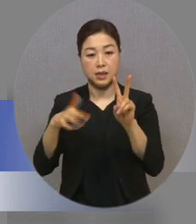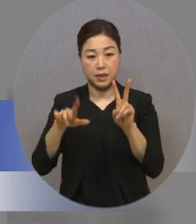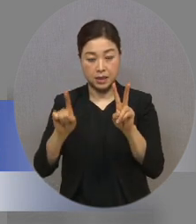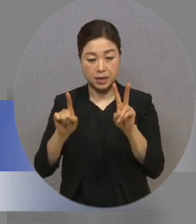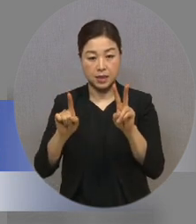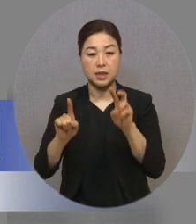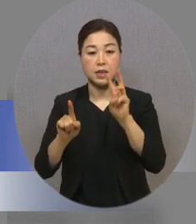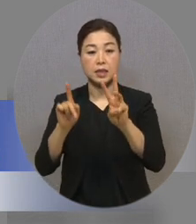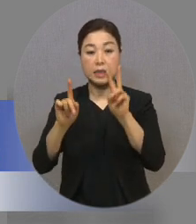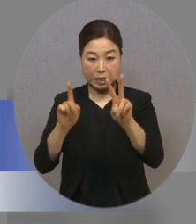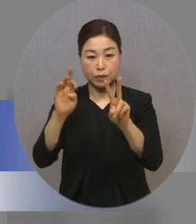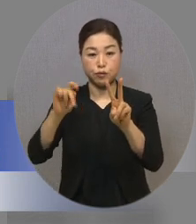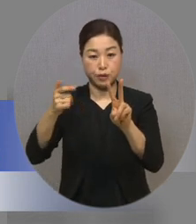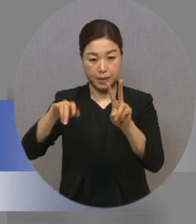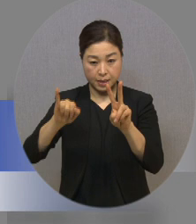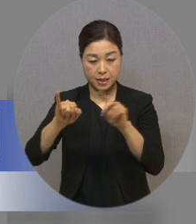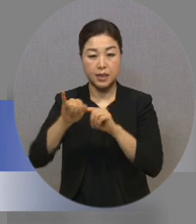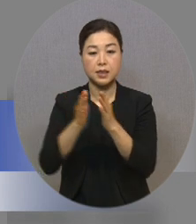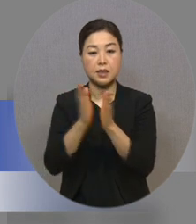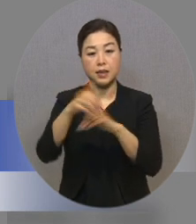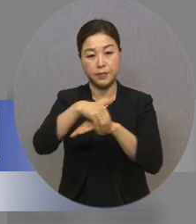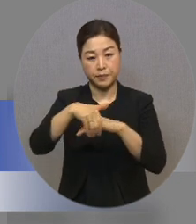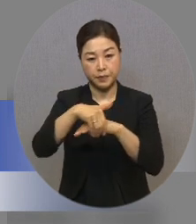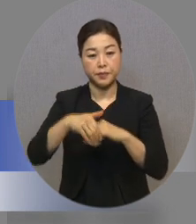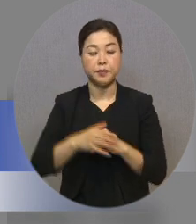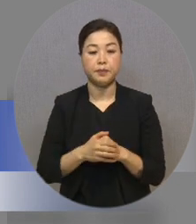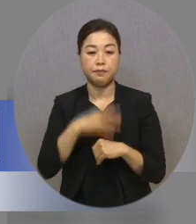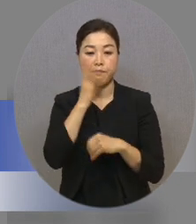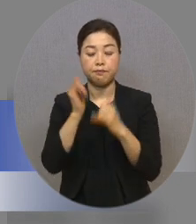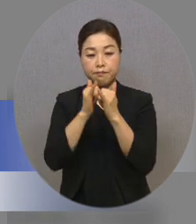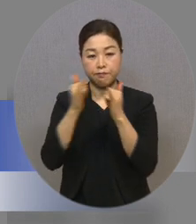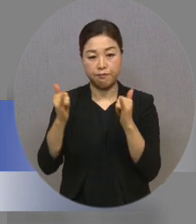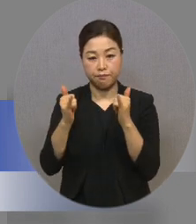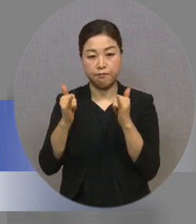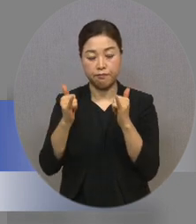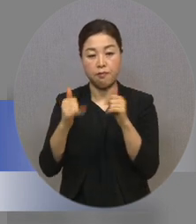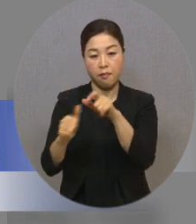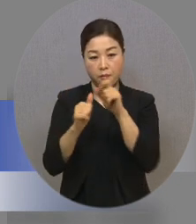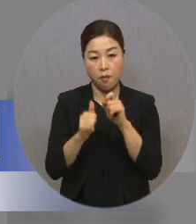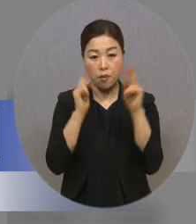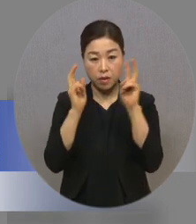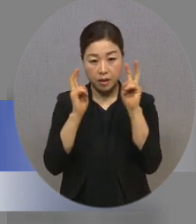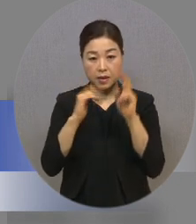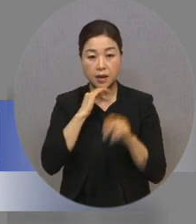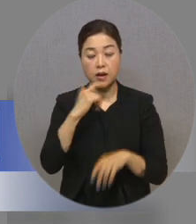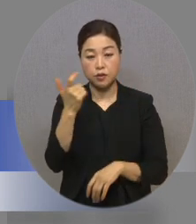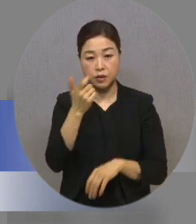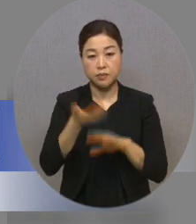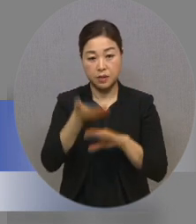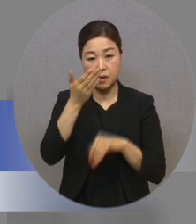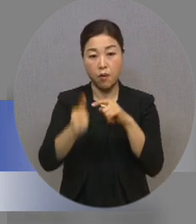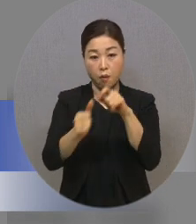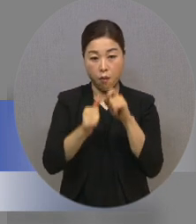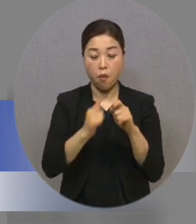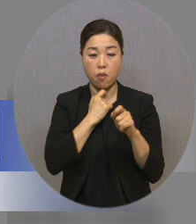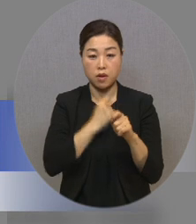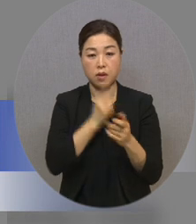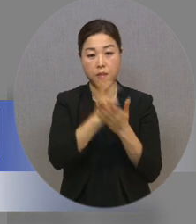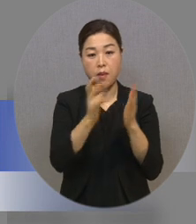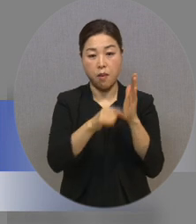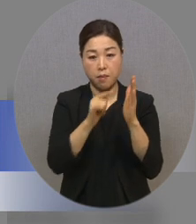공모는 2분기에 진행될 예정입니다. 고령자 친화기업 신청 대상은 60세 이상 고령자를 고용하고자 하는